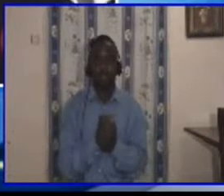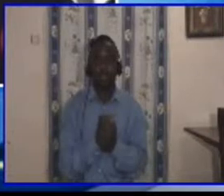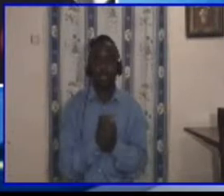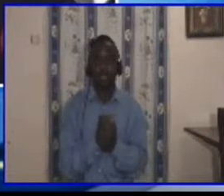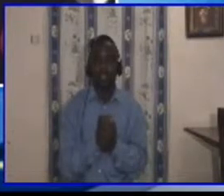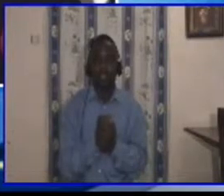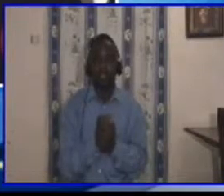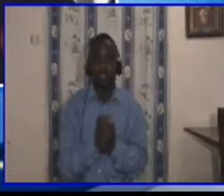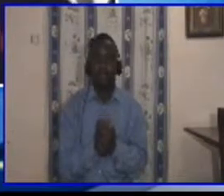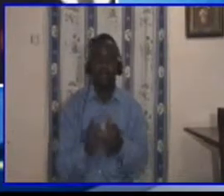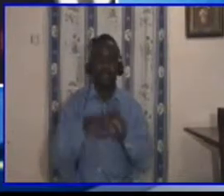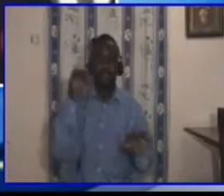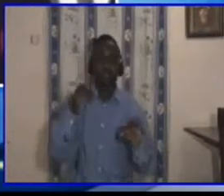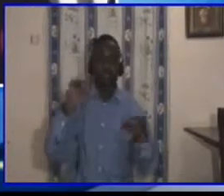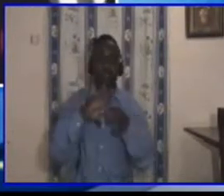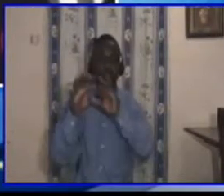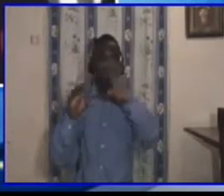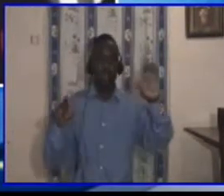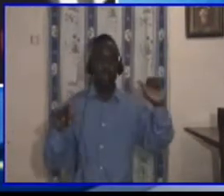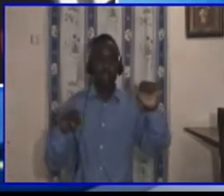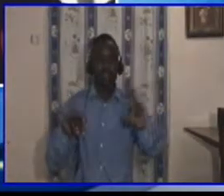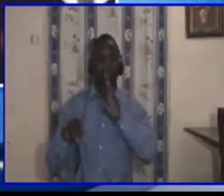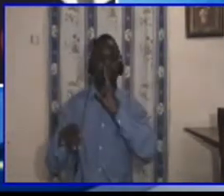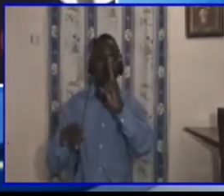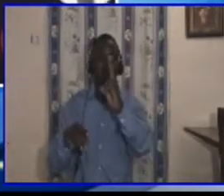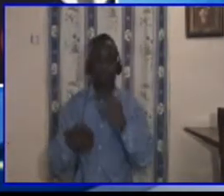ma quando lo spirito santo verrà